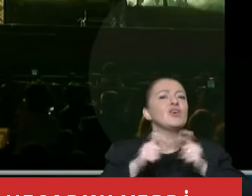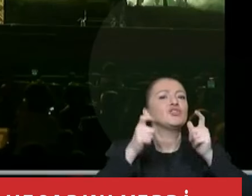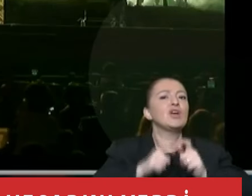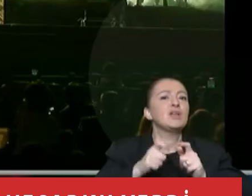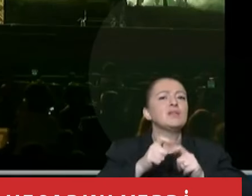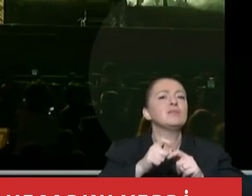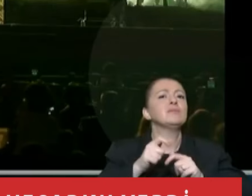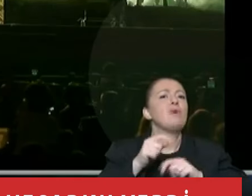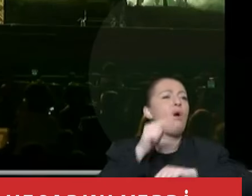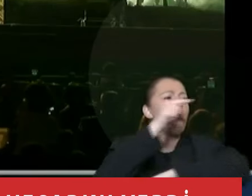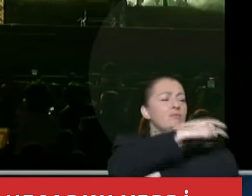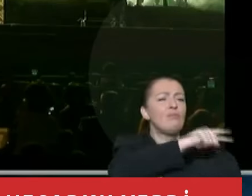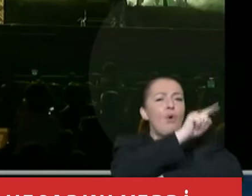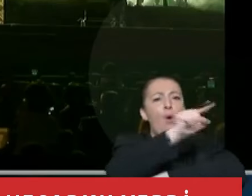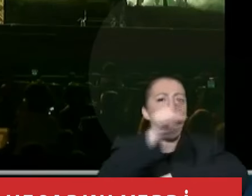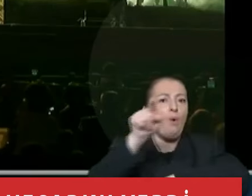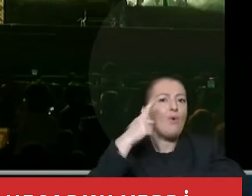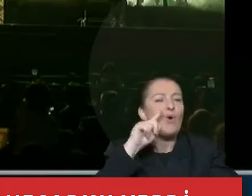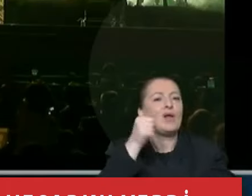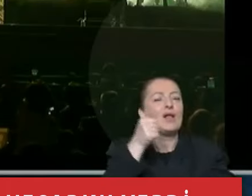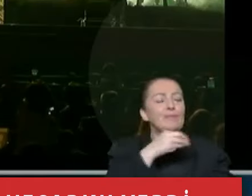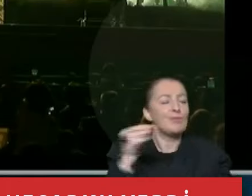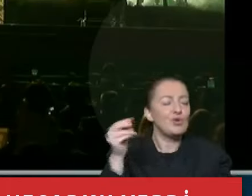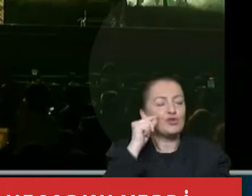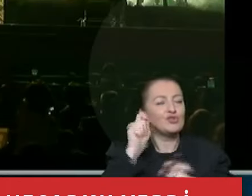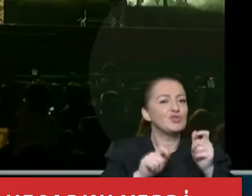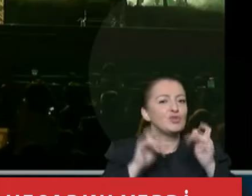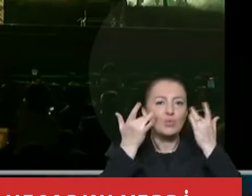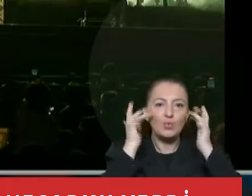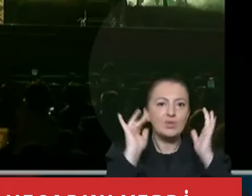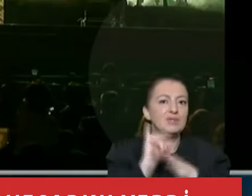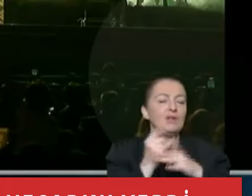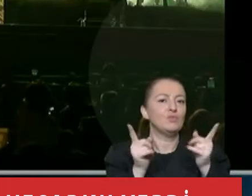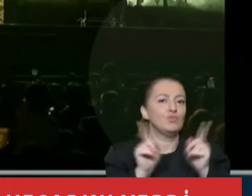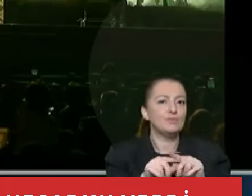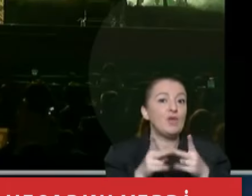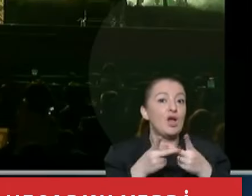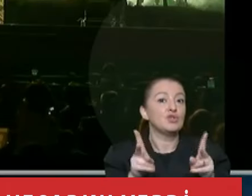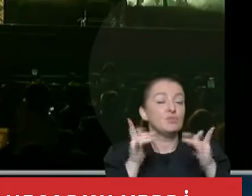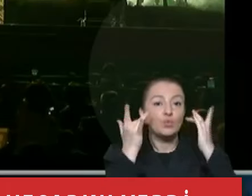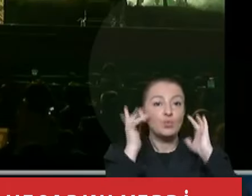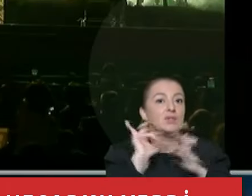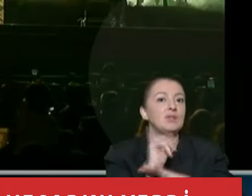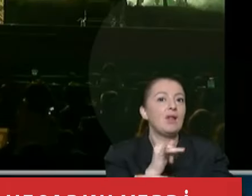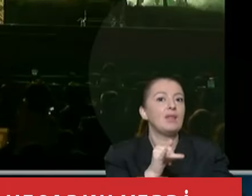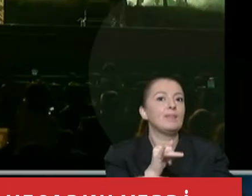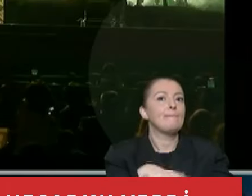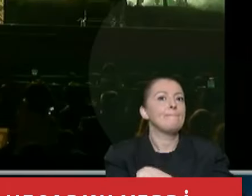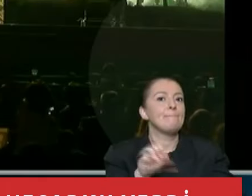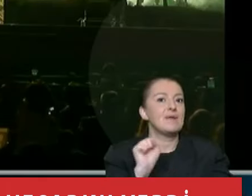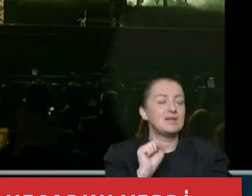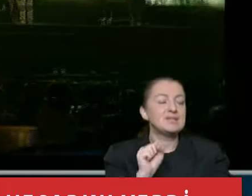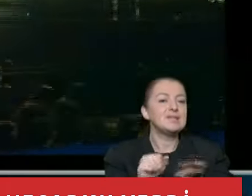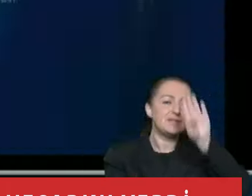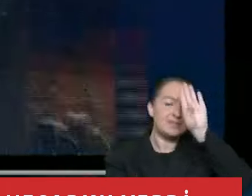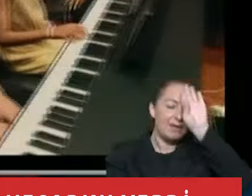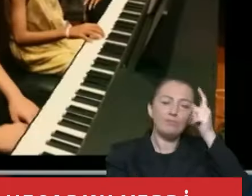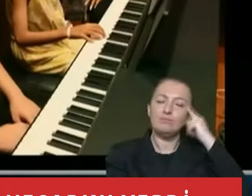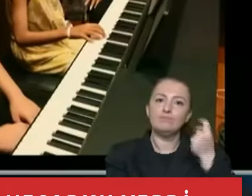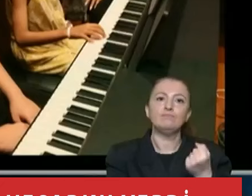yanında 16 milyonu kültürle sanatla buluşturduk açtığımız kültür sanat merkezleri ile İstanbul'un